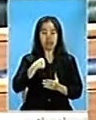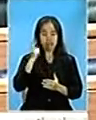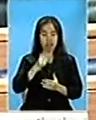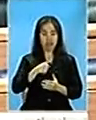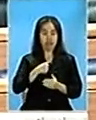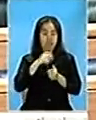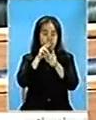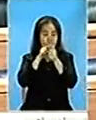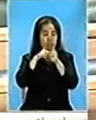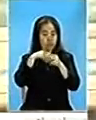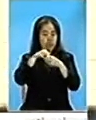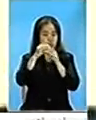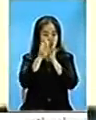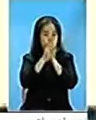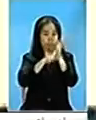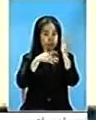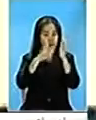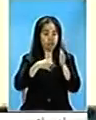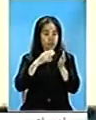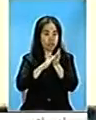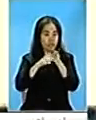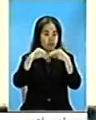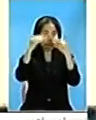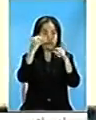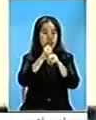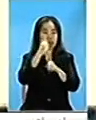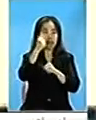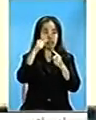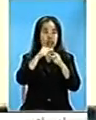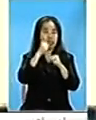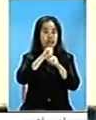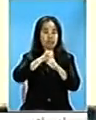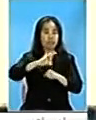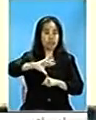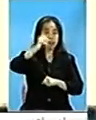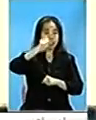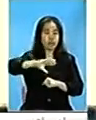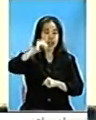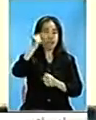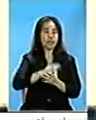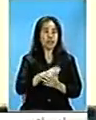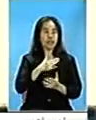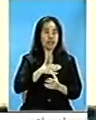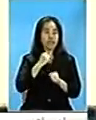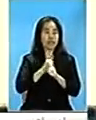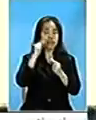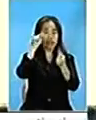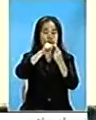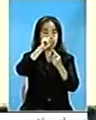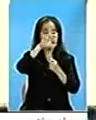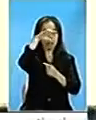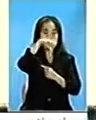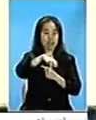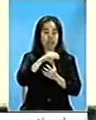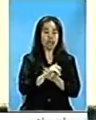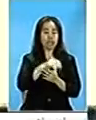แล้วก็เชียร์เต็มที่แล้วก็อยากจะให้ท่านประสบความสำเร็จในหน้าที่การงานมากๆแล้วก็จะบอกไปที่ต้นสังกัดของท่านคือตรงส